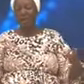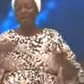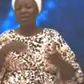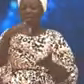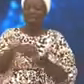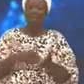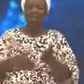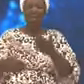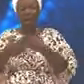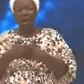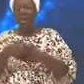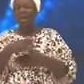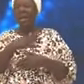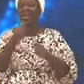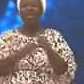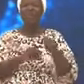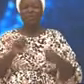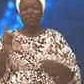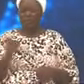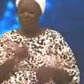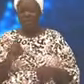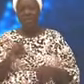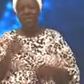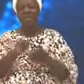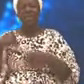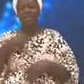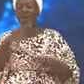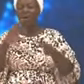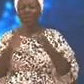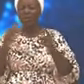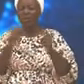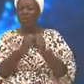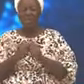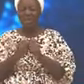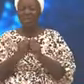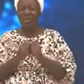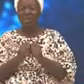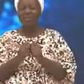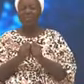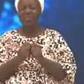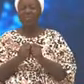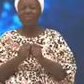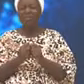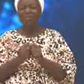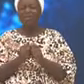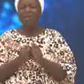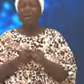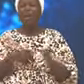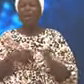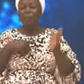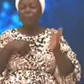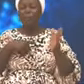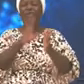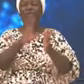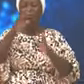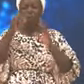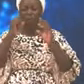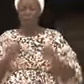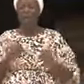derrière et partout où ils sont connectés ensemble manifeste à puissance